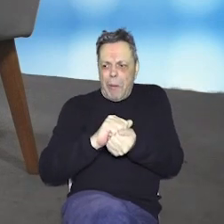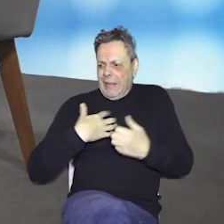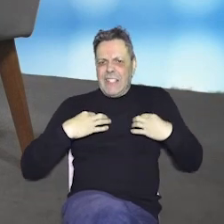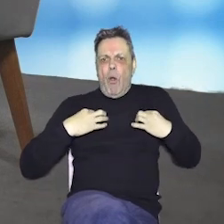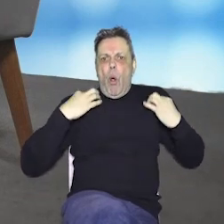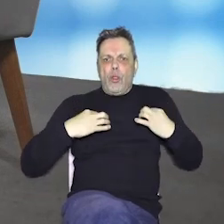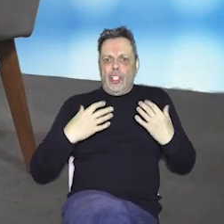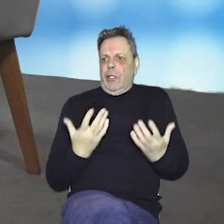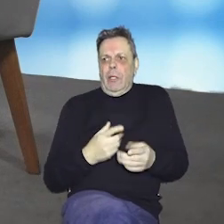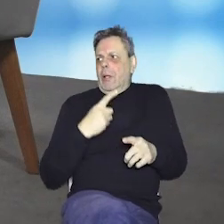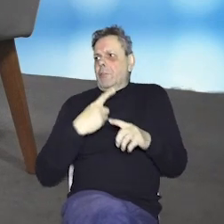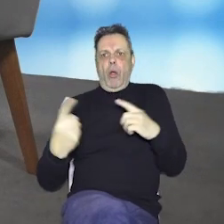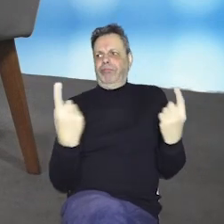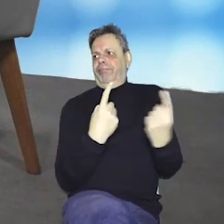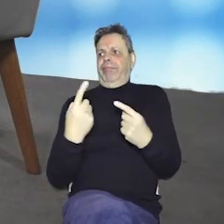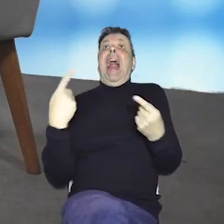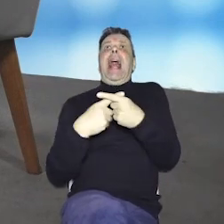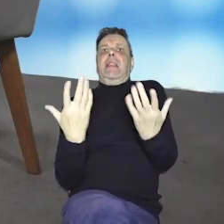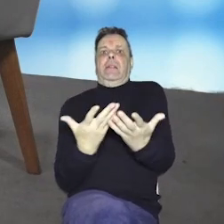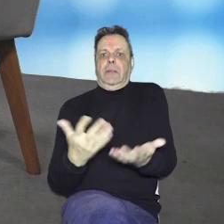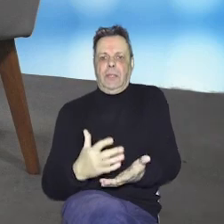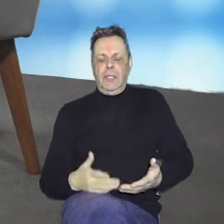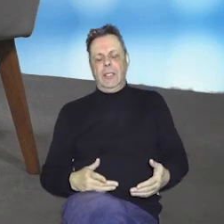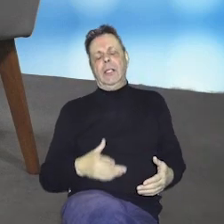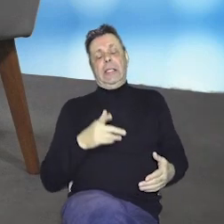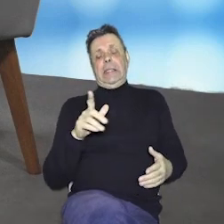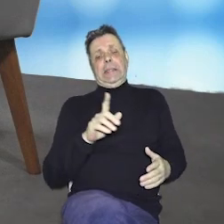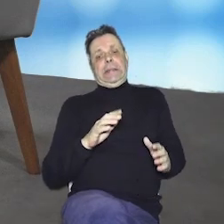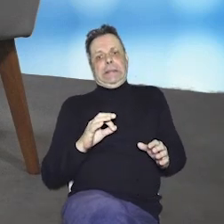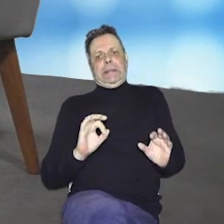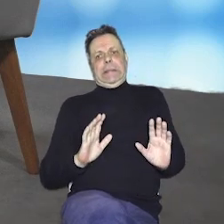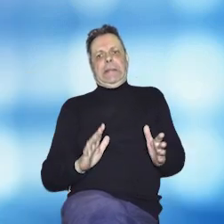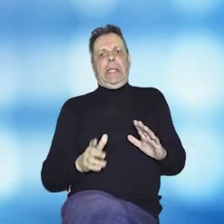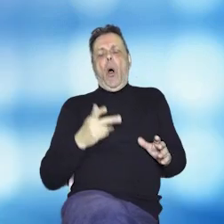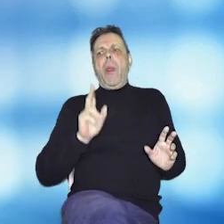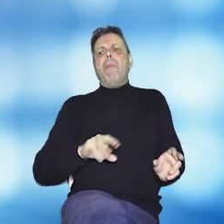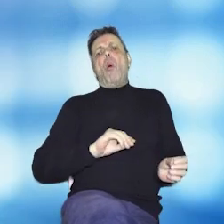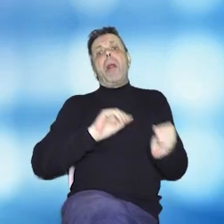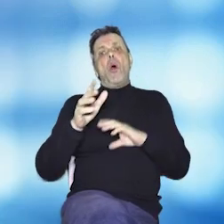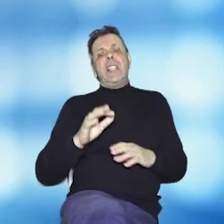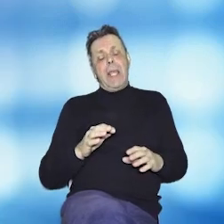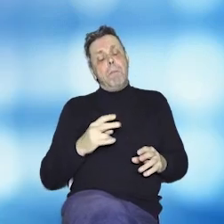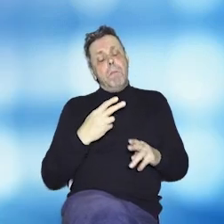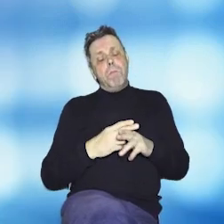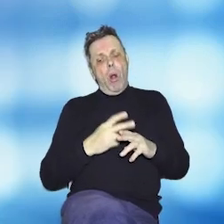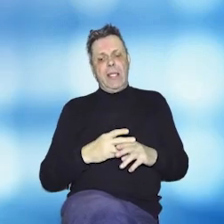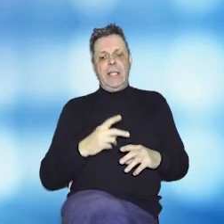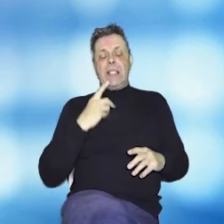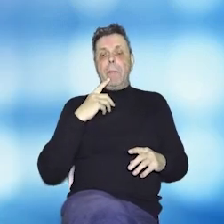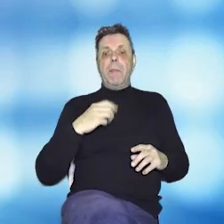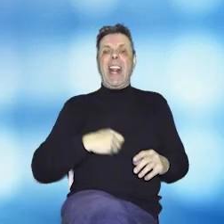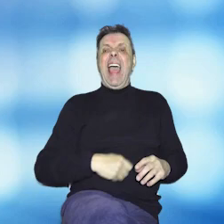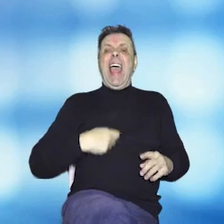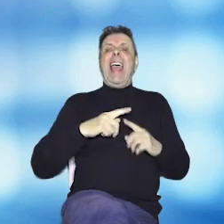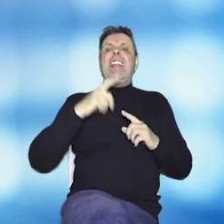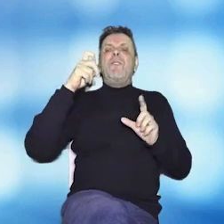odjeću jer ju ne mogu pratiti zbog okolnosti u kojima se nalaze. One su nezgodne jer mogu prenositi nezgodne bolesti, primjerice pjegavi tifus